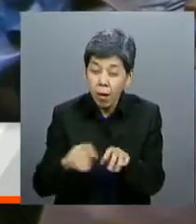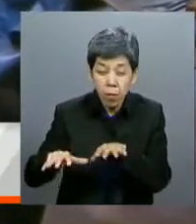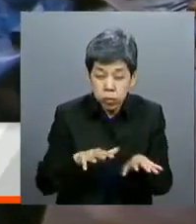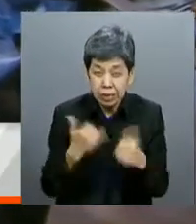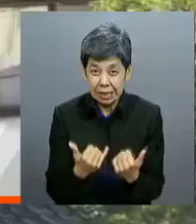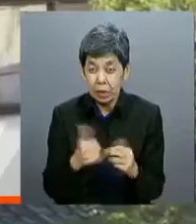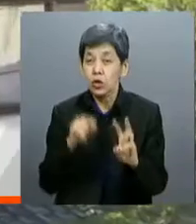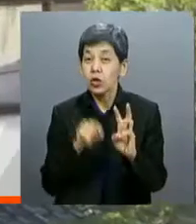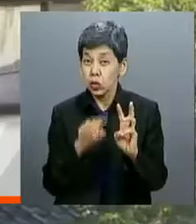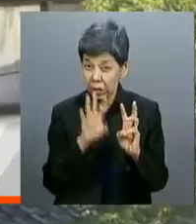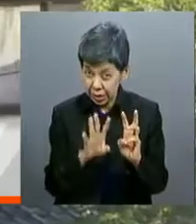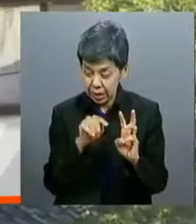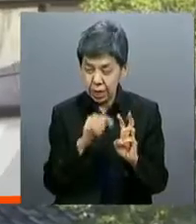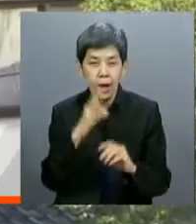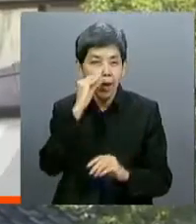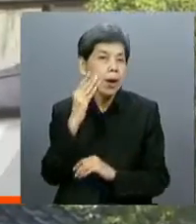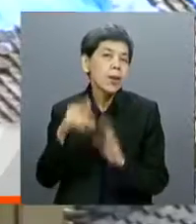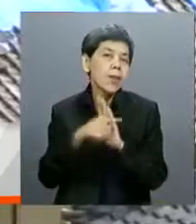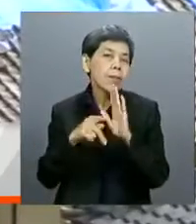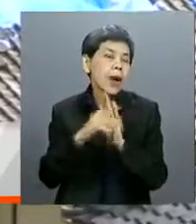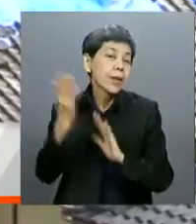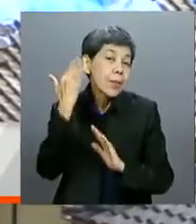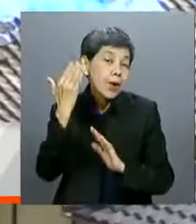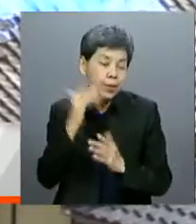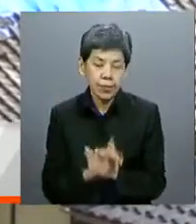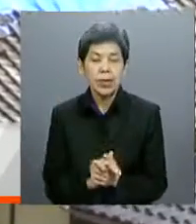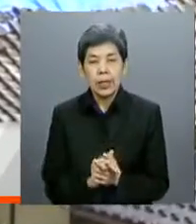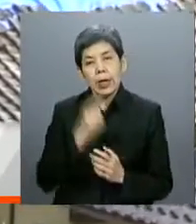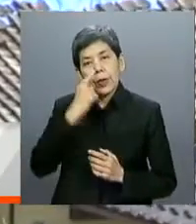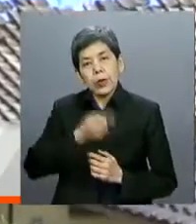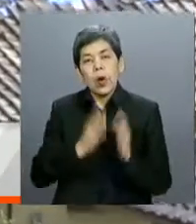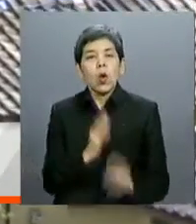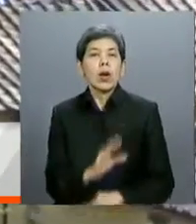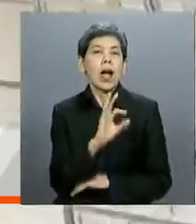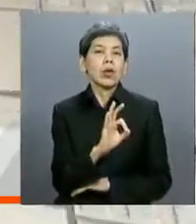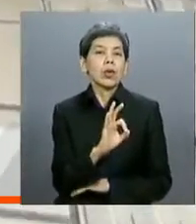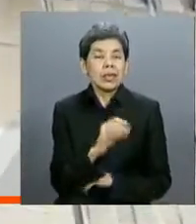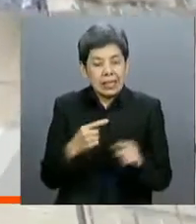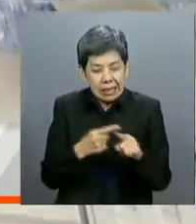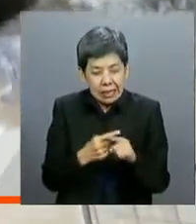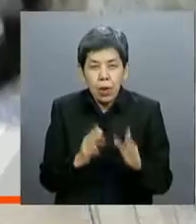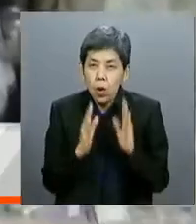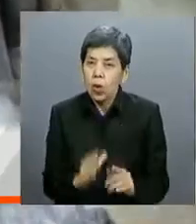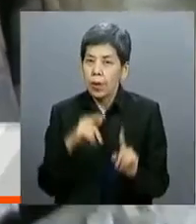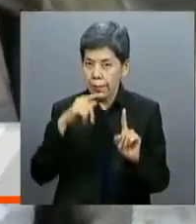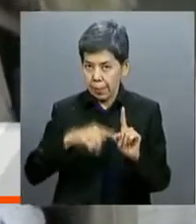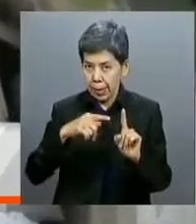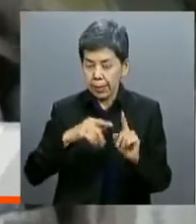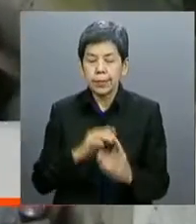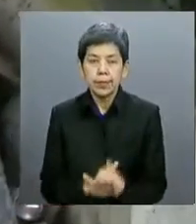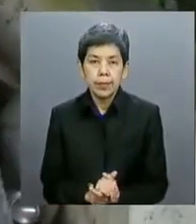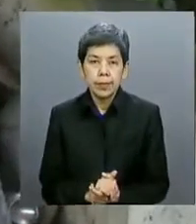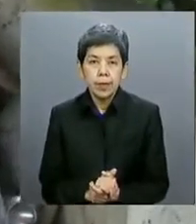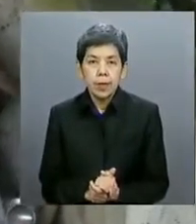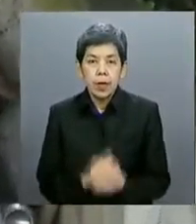ไหวขนาด 6.4เมื่อคืนวันพฤหัสบดีที่ผ่านมายังคงอยู่ที่ 9คนและบาดเจ็บอย่างน้อย 1,000คน